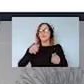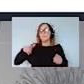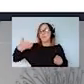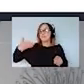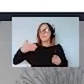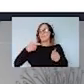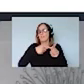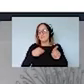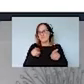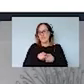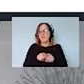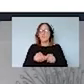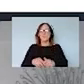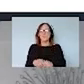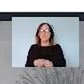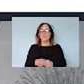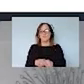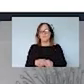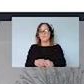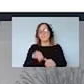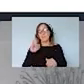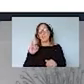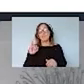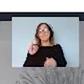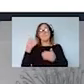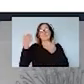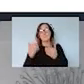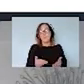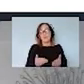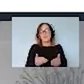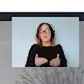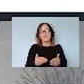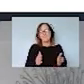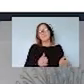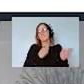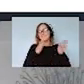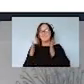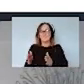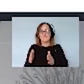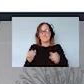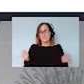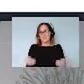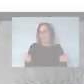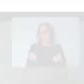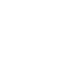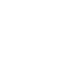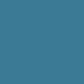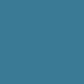prezentację. I zapraszam do kolejnych działań.